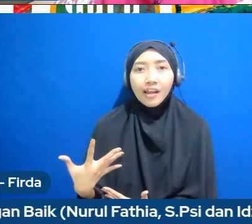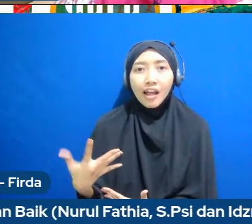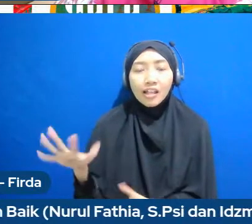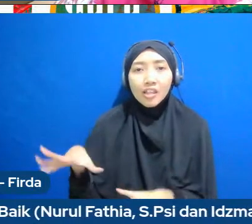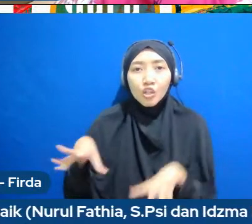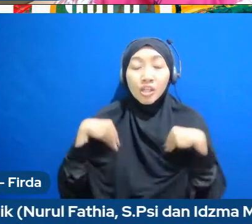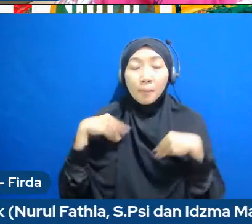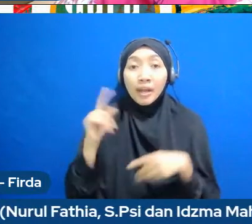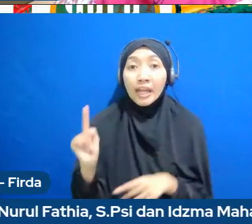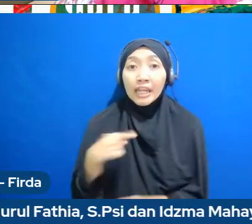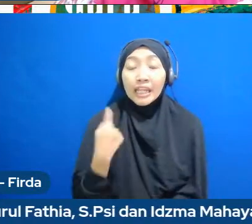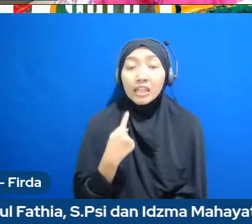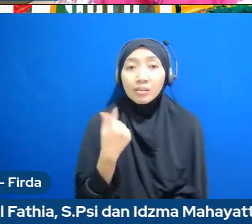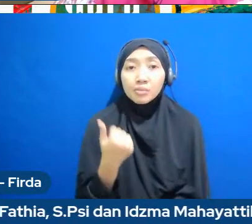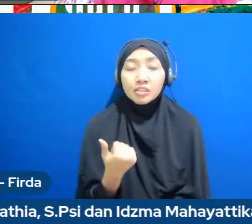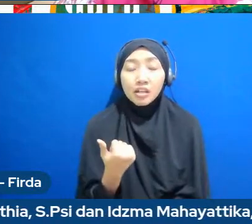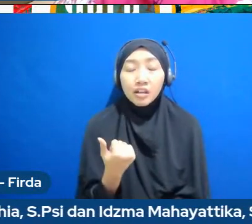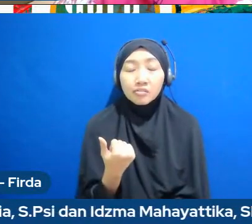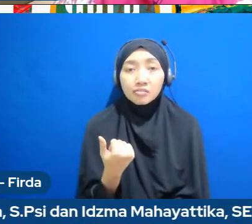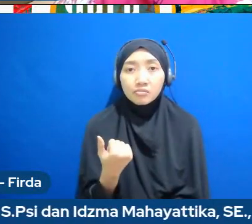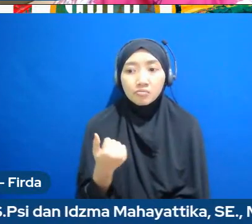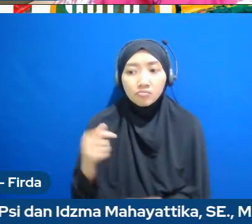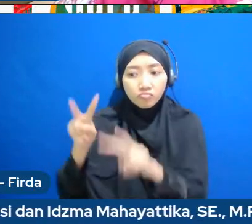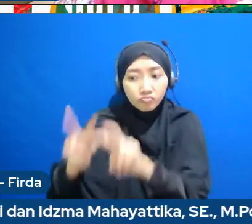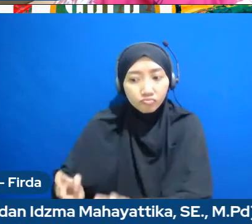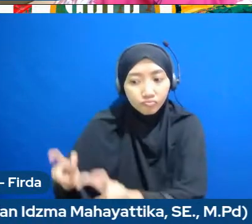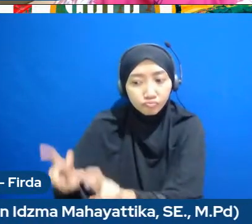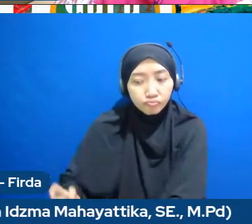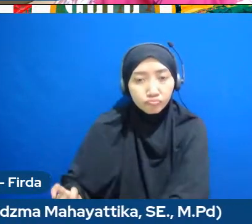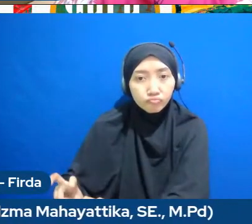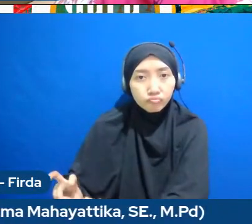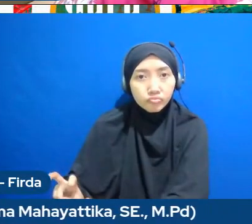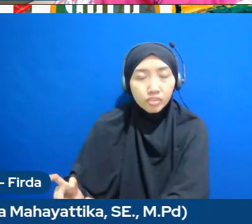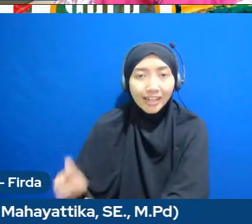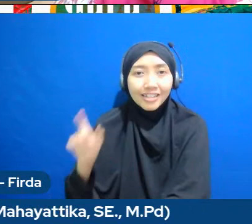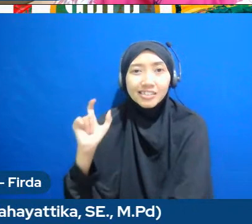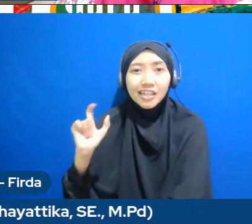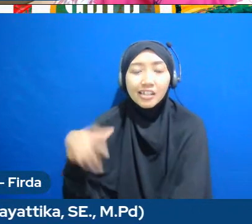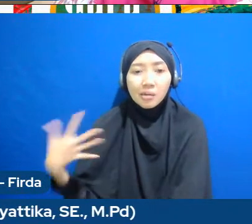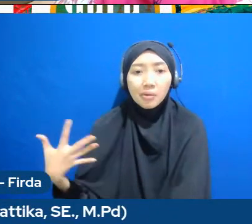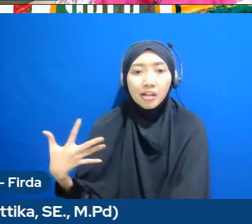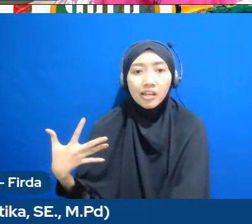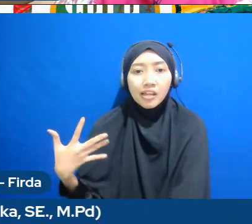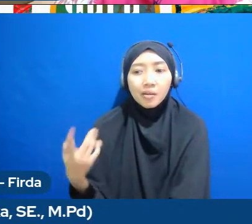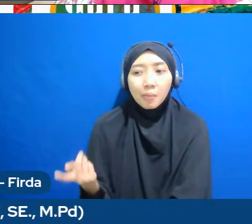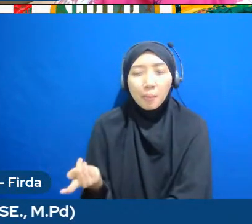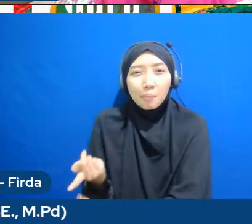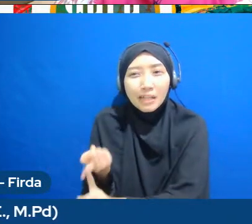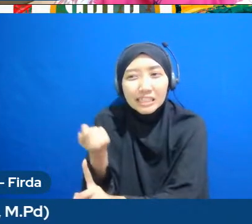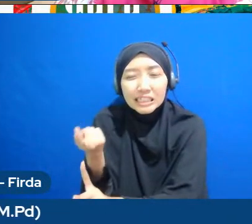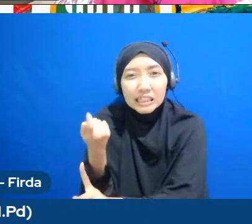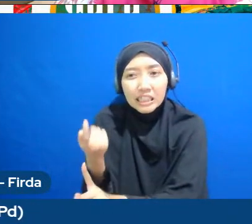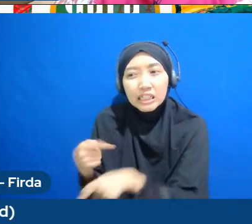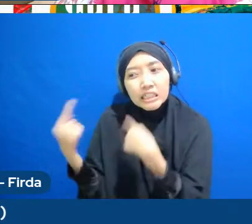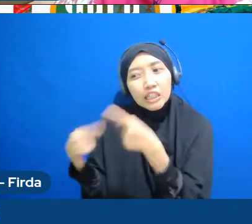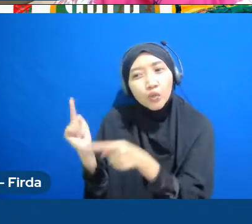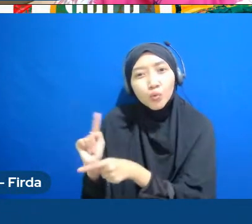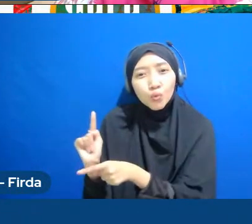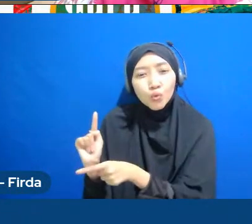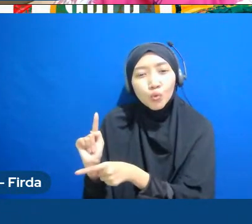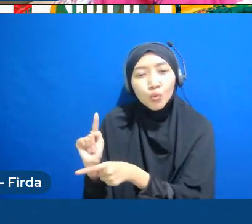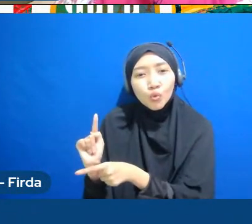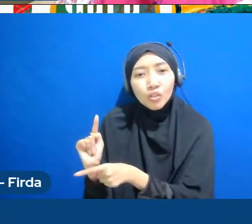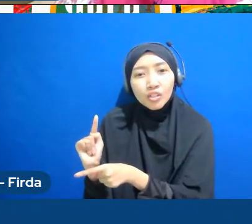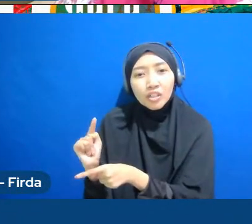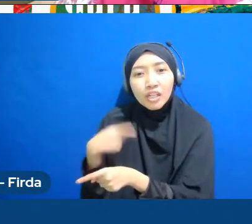kita bisa menggali dengan anak ya, tapi itu dengan cara mungkin memancing, kita bercerita dulu, tadi kata Pak Isma kan, jadi